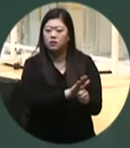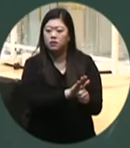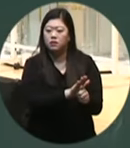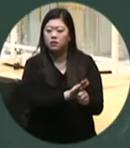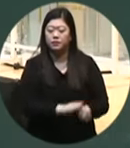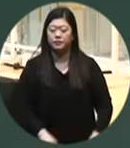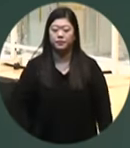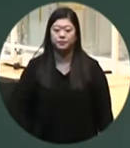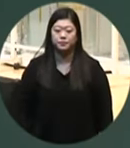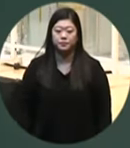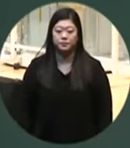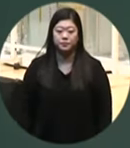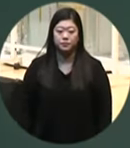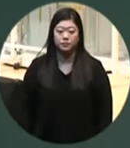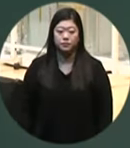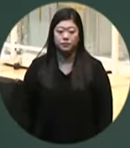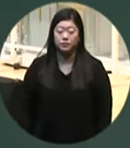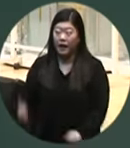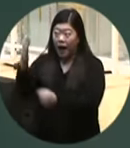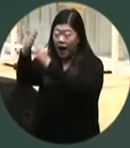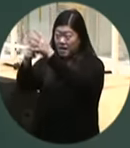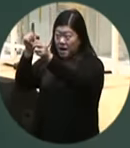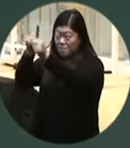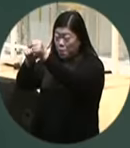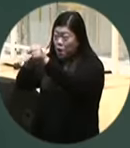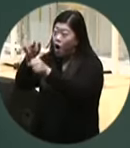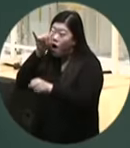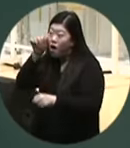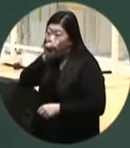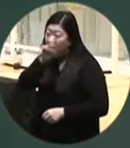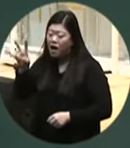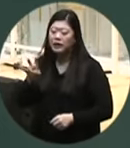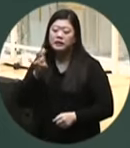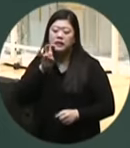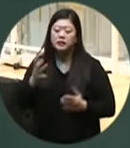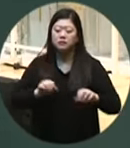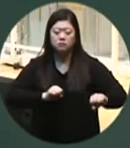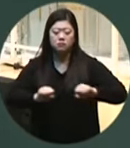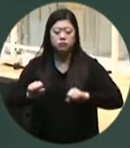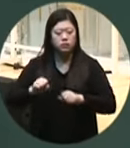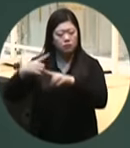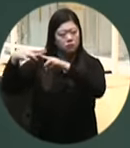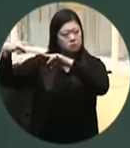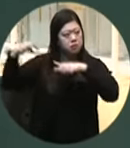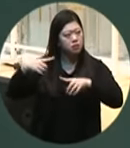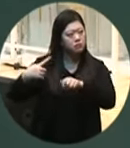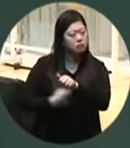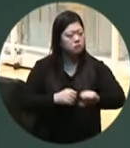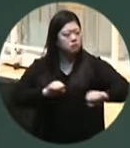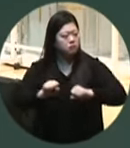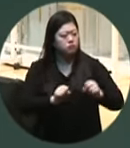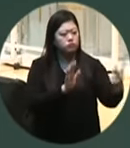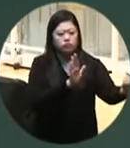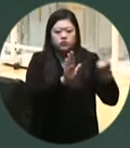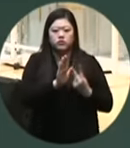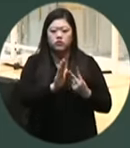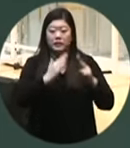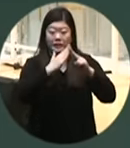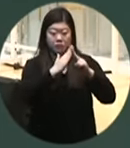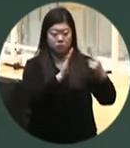그렇죠. Isn't it so? 여기 하나님이 절대 목표 들어 있는 거예요. 기생 라합이 하는 일에. The work that Rahab did, it was inside of God's absolute